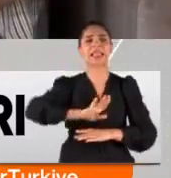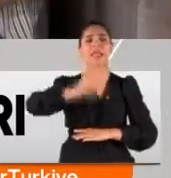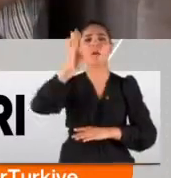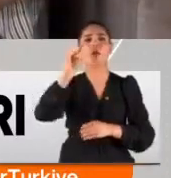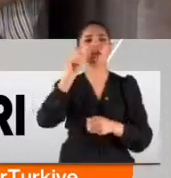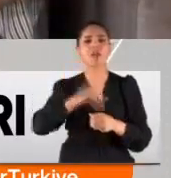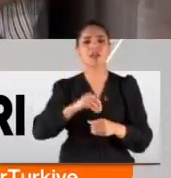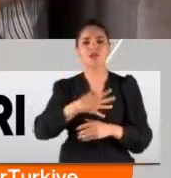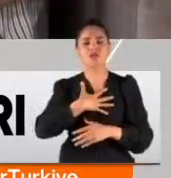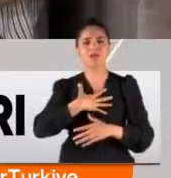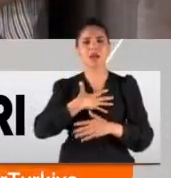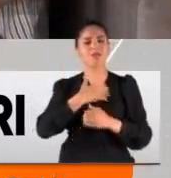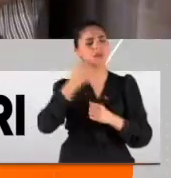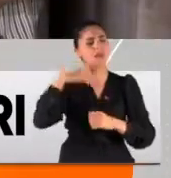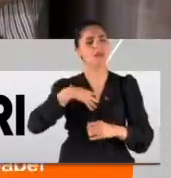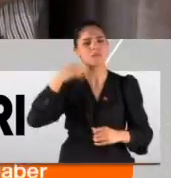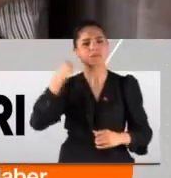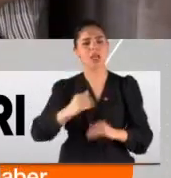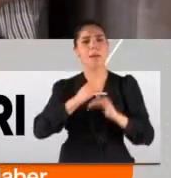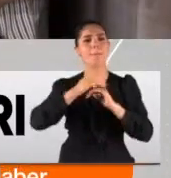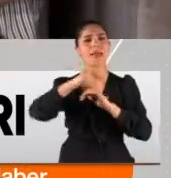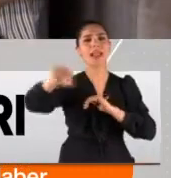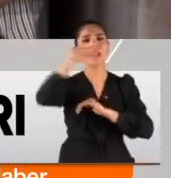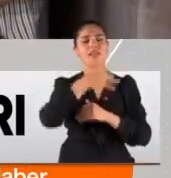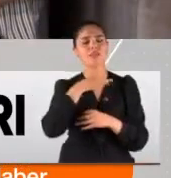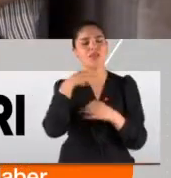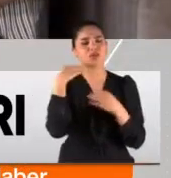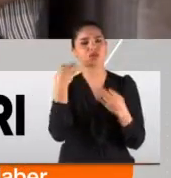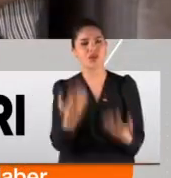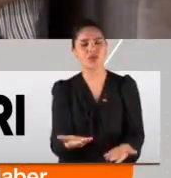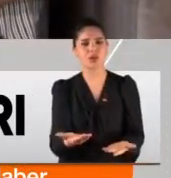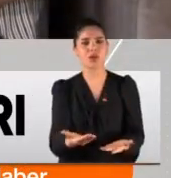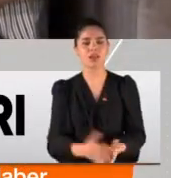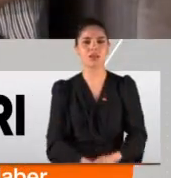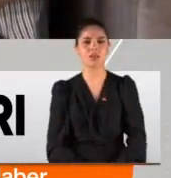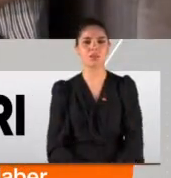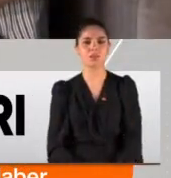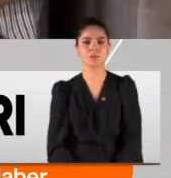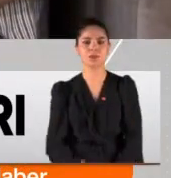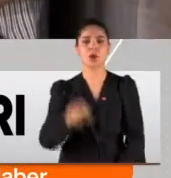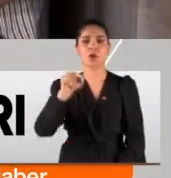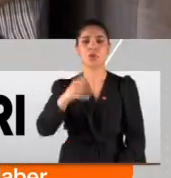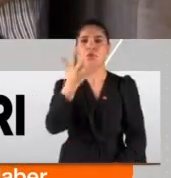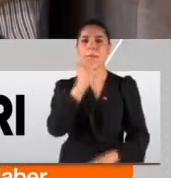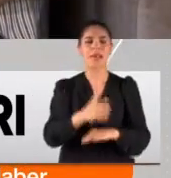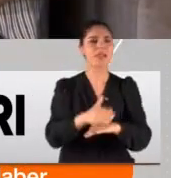için kendini siper eden milletimize teşekkürlerimizi sunuyoruz. Bundan 5 sene önce